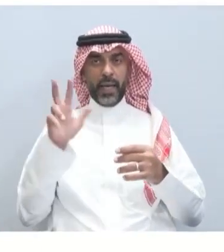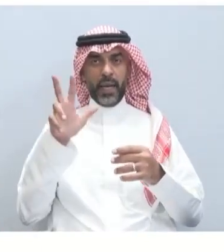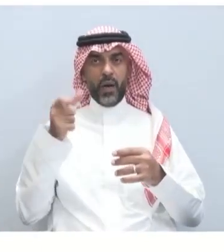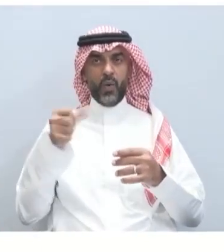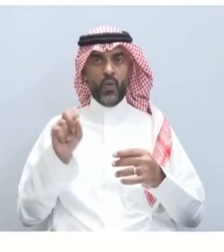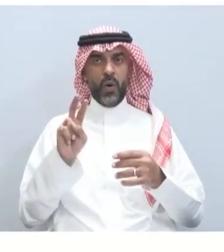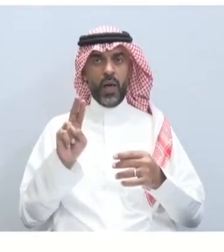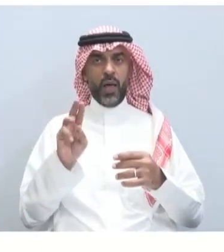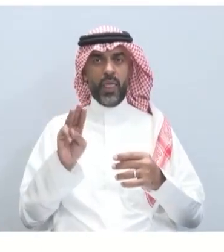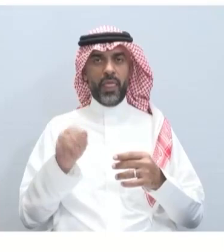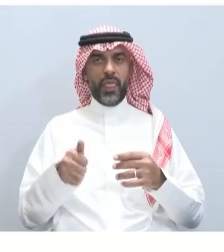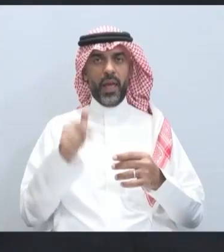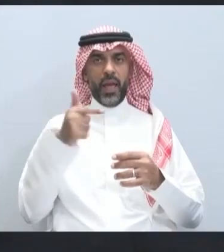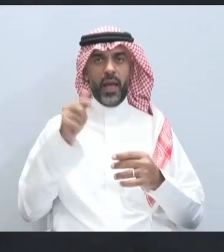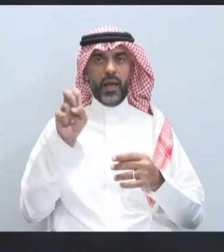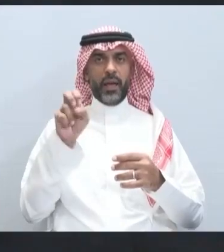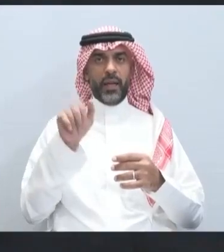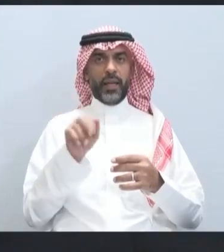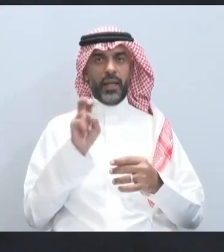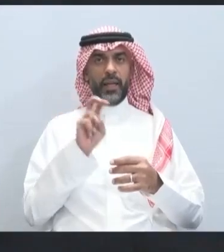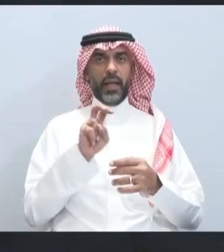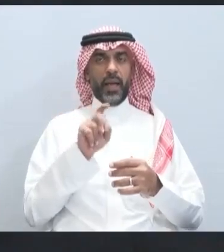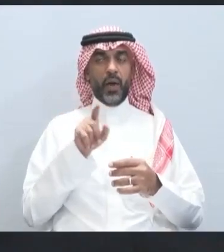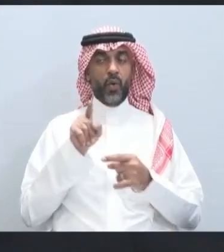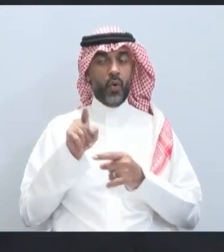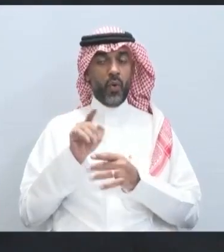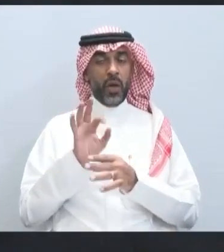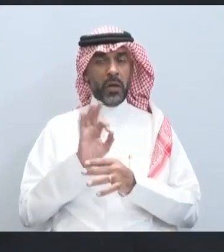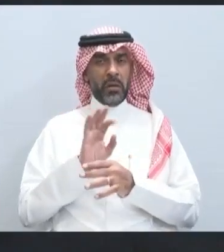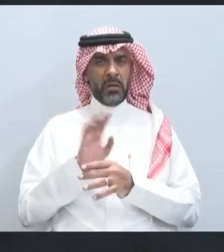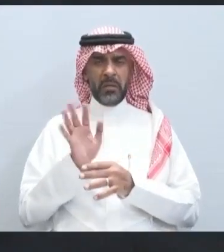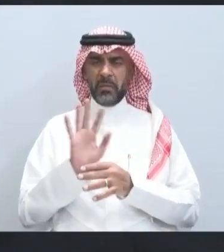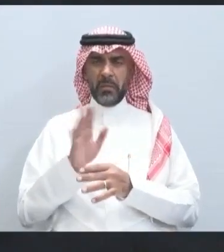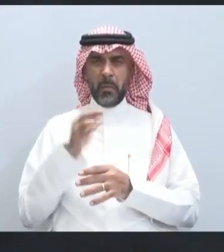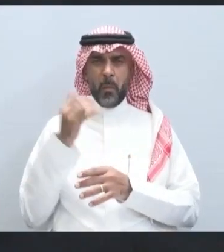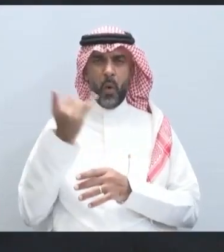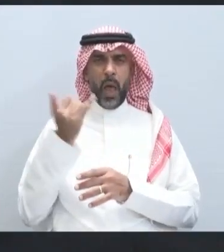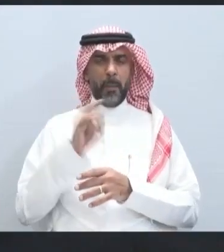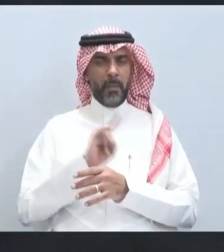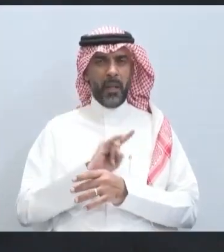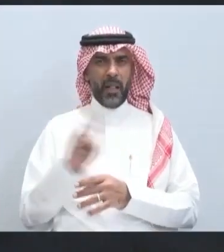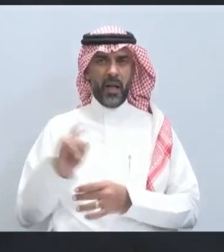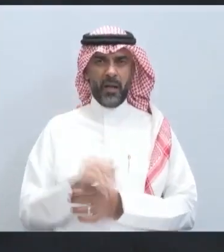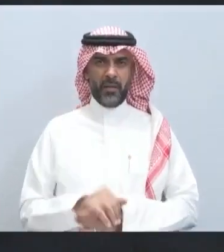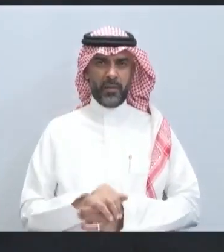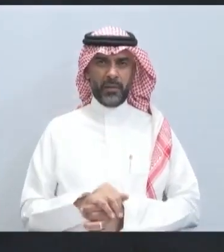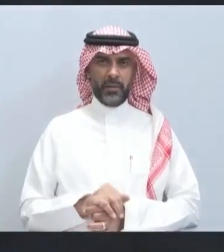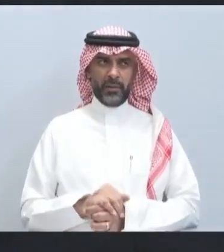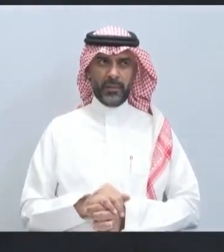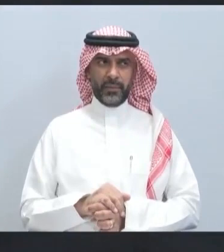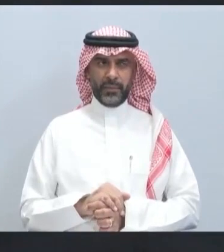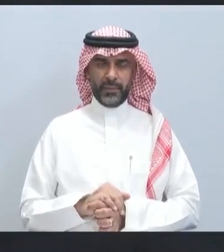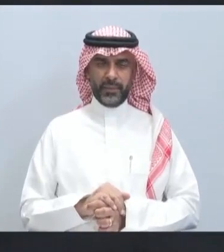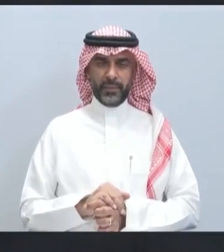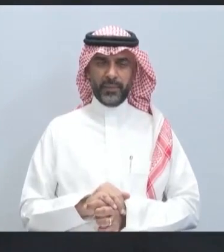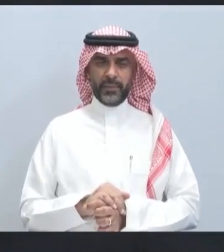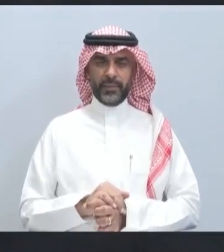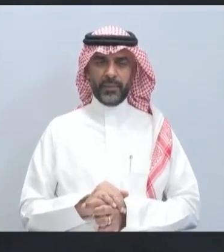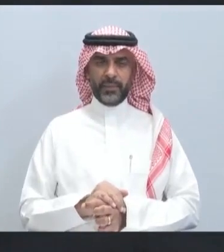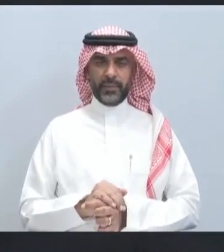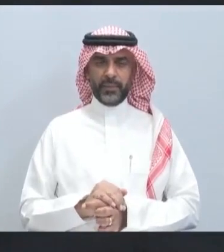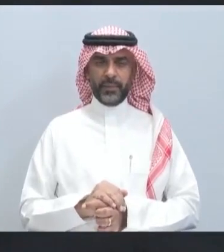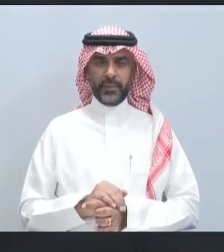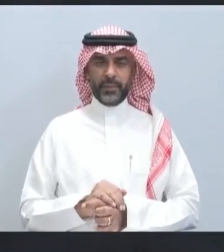غير مهمه ذكرنا ان هنالك مصدر معلومات وثائقيه وغير وثائقيه يعني غير وثائقيه تكون طريق مثلا